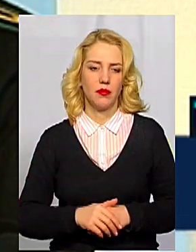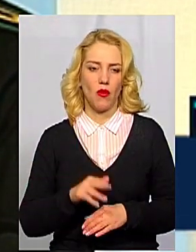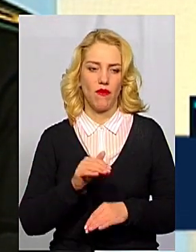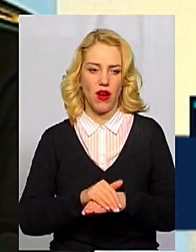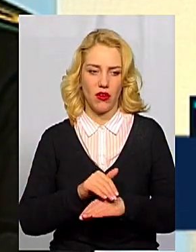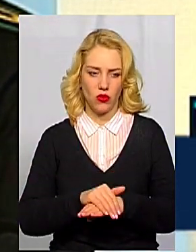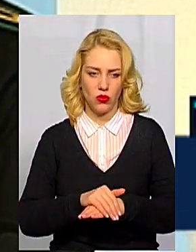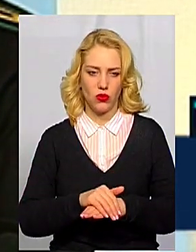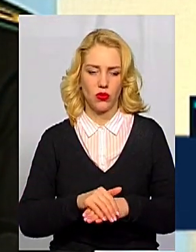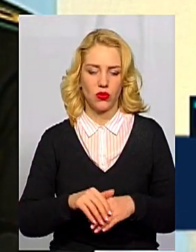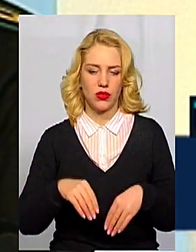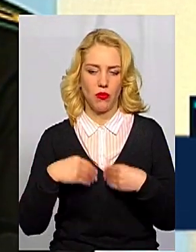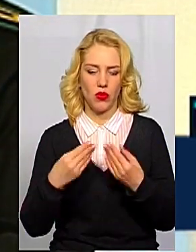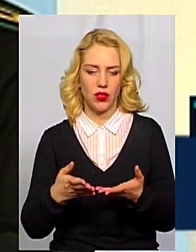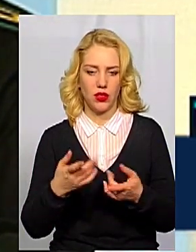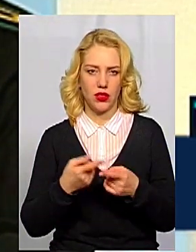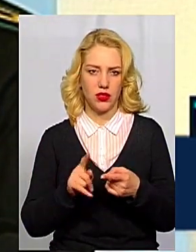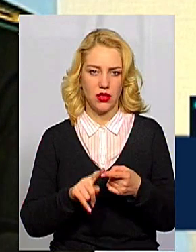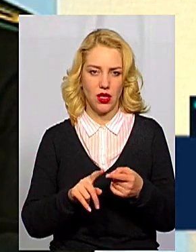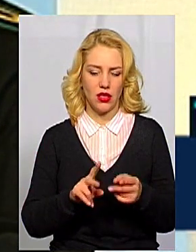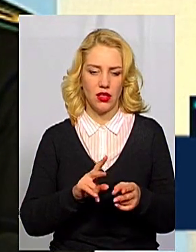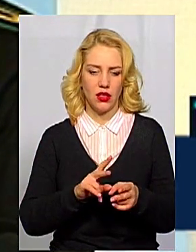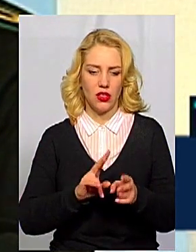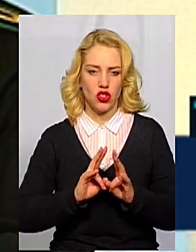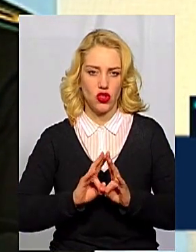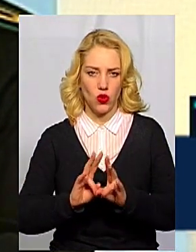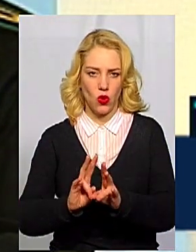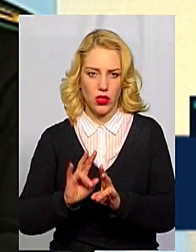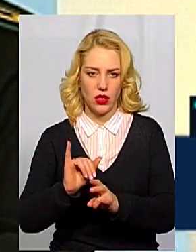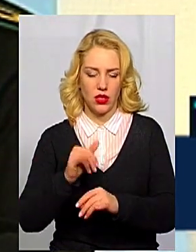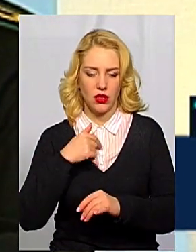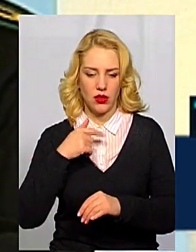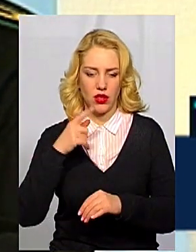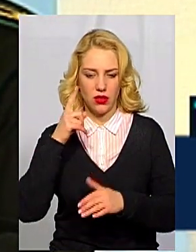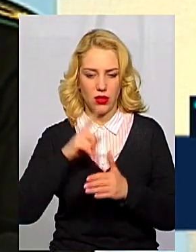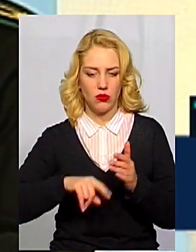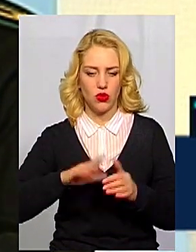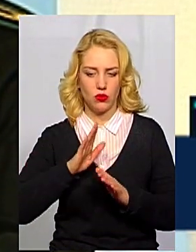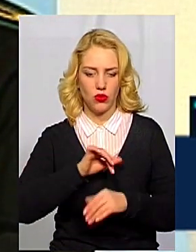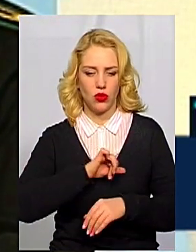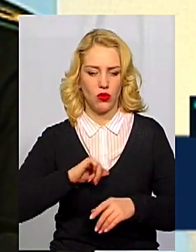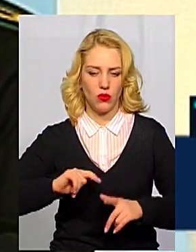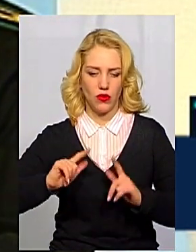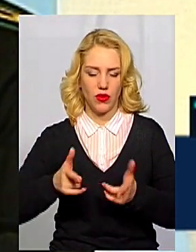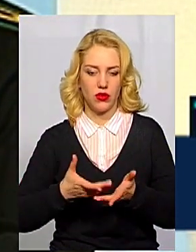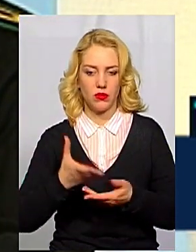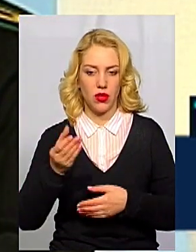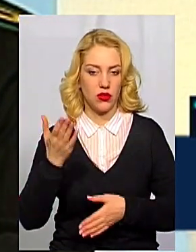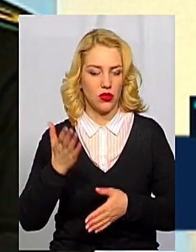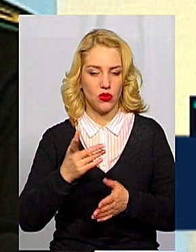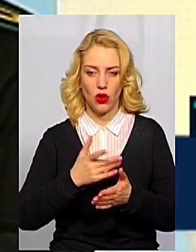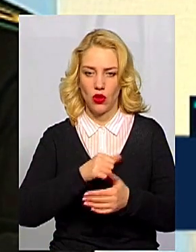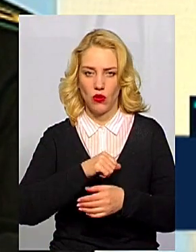по факту заподіяння цієї шкоди. Ну і будемо надіятися на те, що вона буде добровільно сплачена, якщо вона буде сплачена. Якщо ні, то будемо в судовому